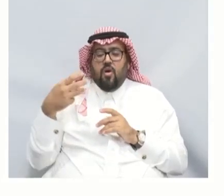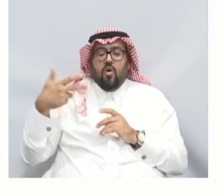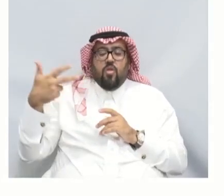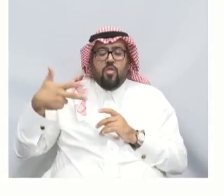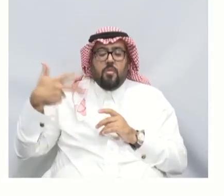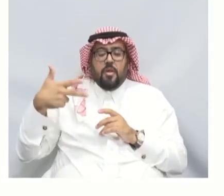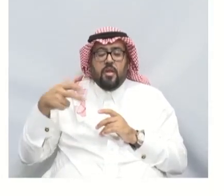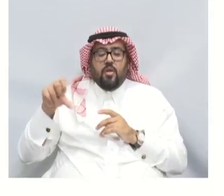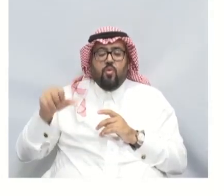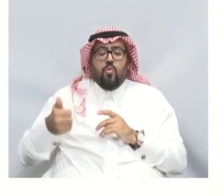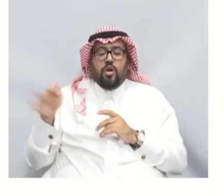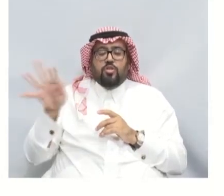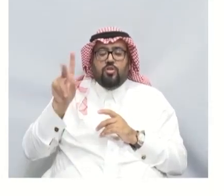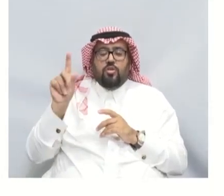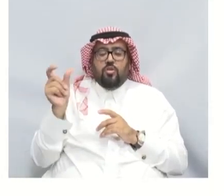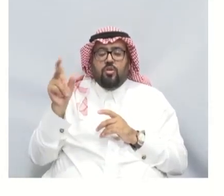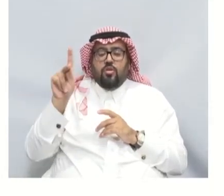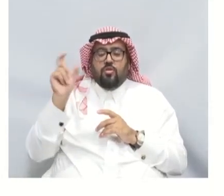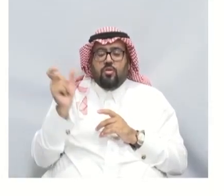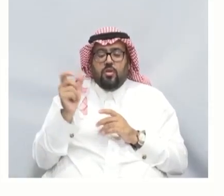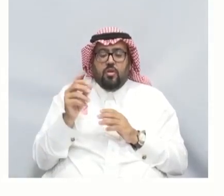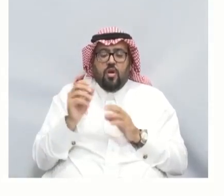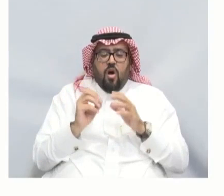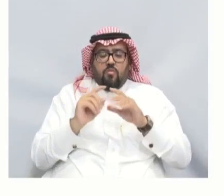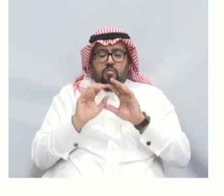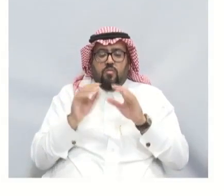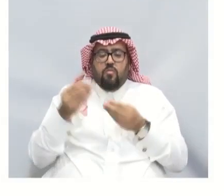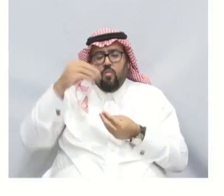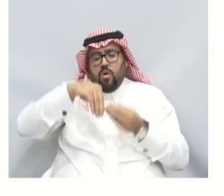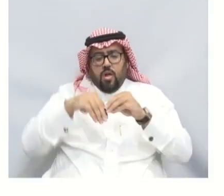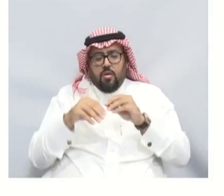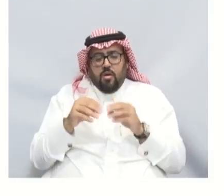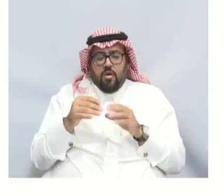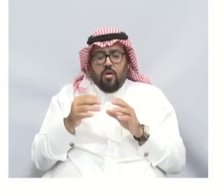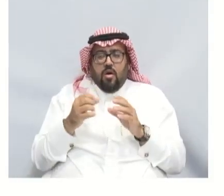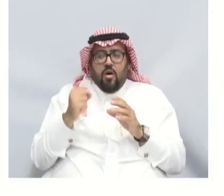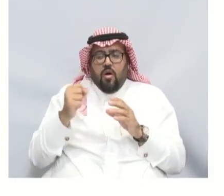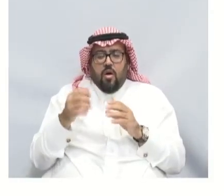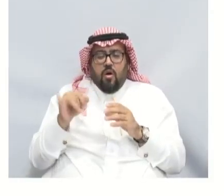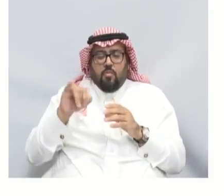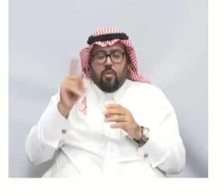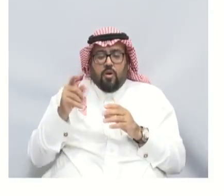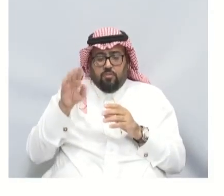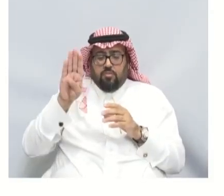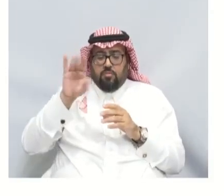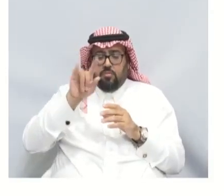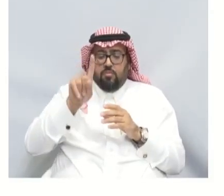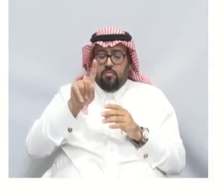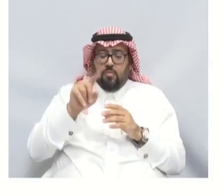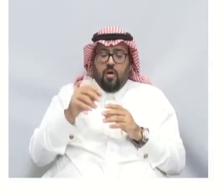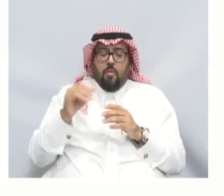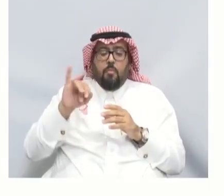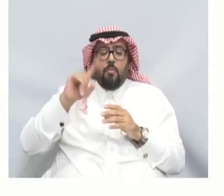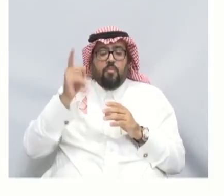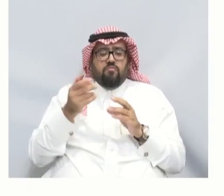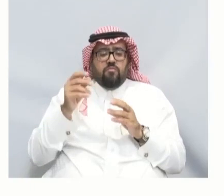هو مركب، قوة الثوران كانت مرتفعة، يعني احنا قلنا البراكين المركبة قوة الثوران مرتفعة،